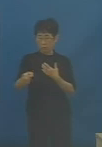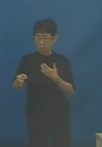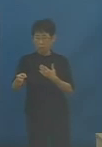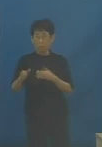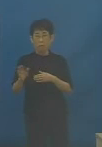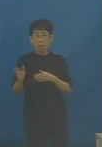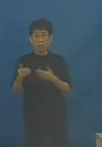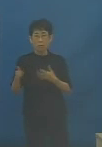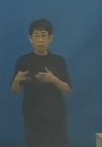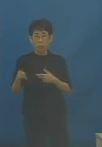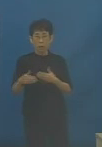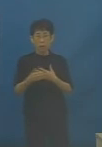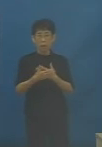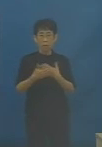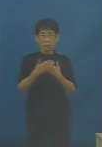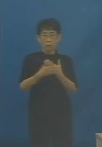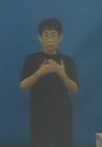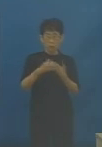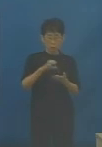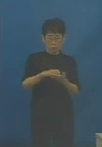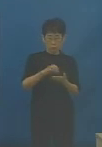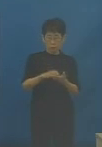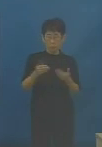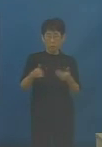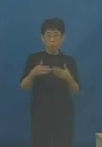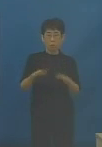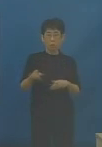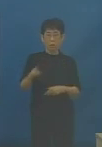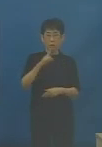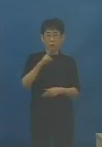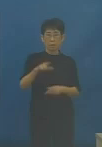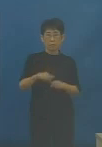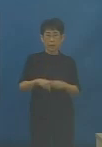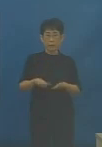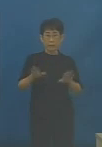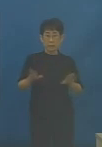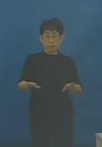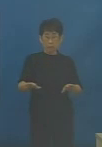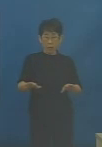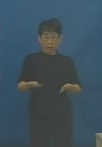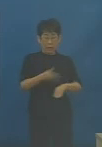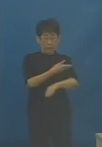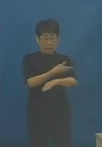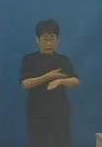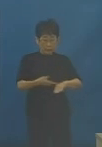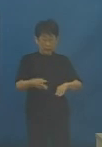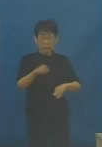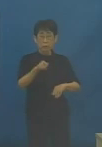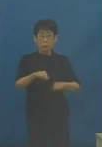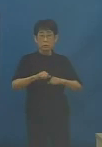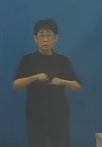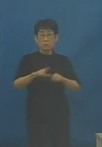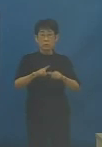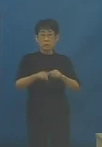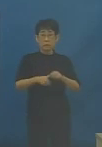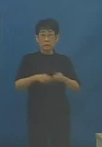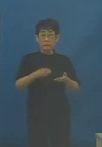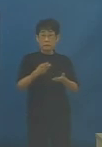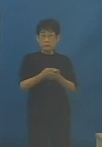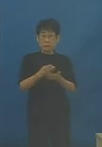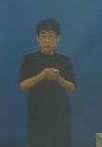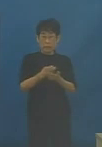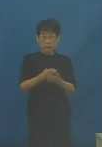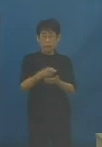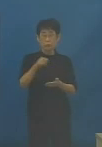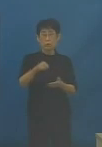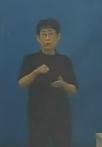ないというお話であればですね、今この経過措置で手を挙げているところには絶対適用していただきたくない